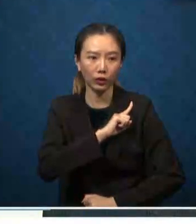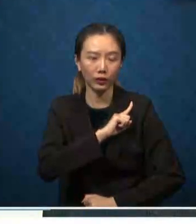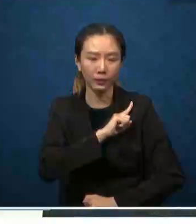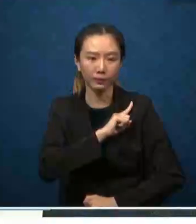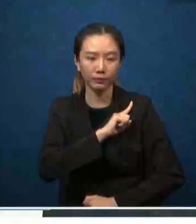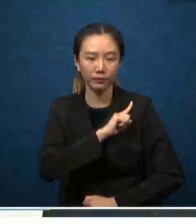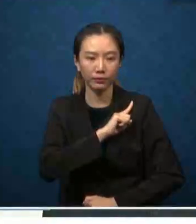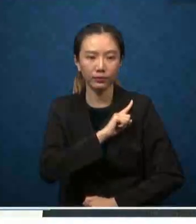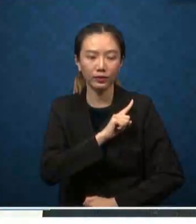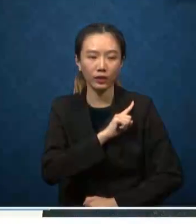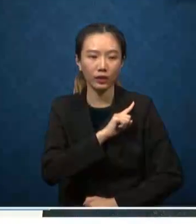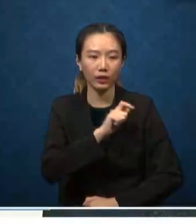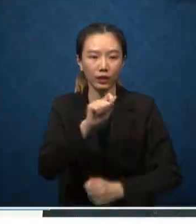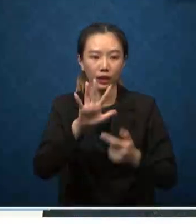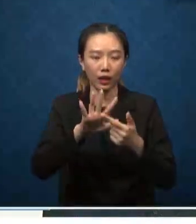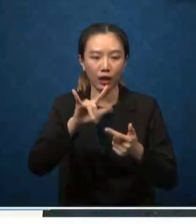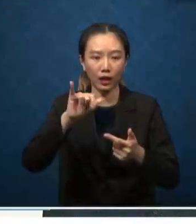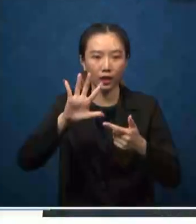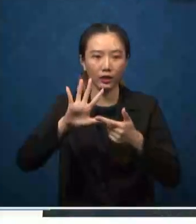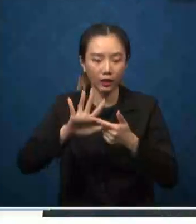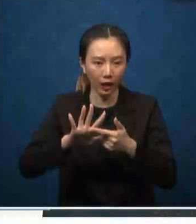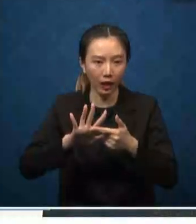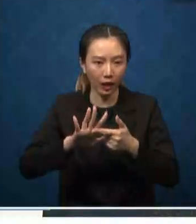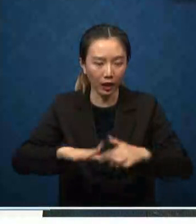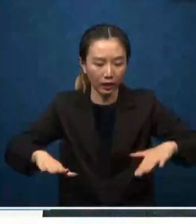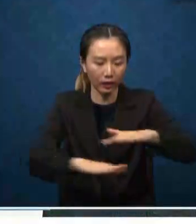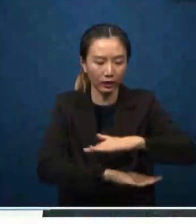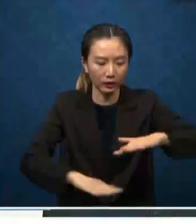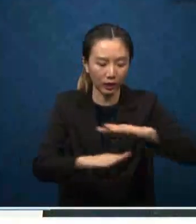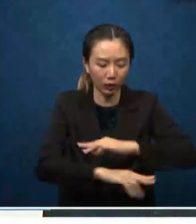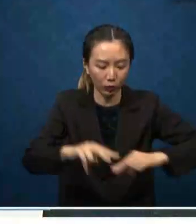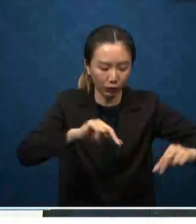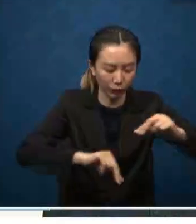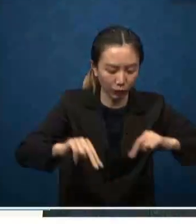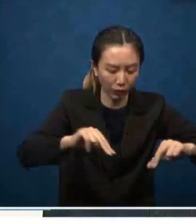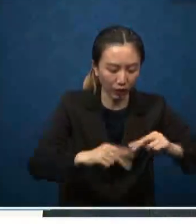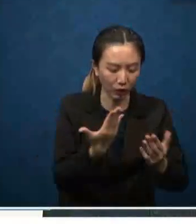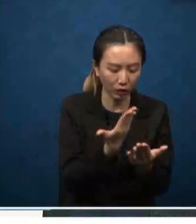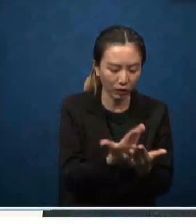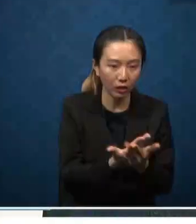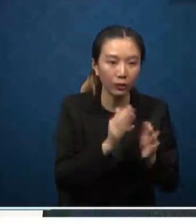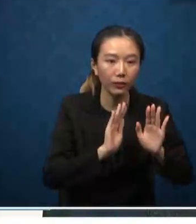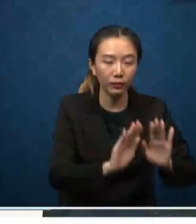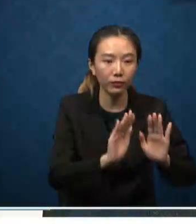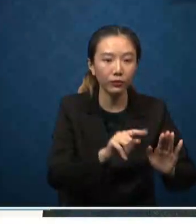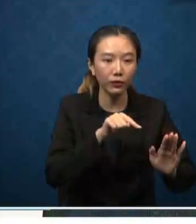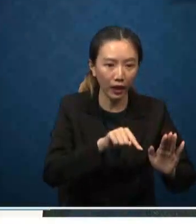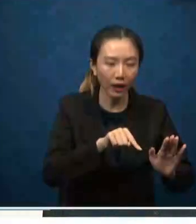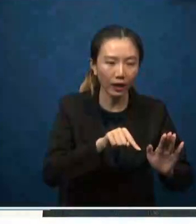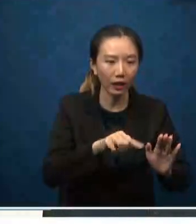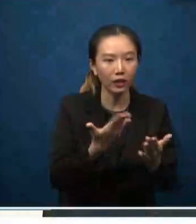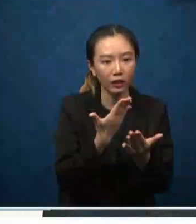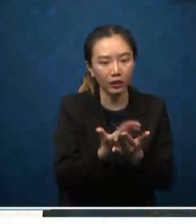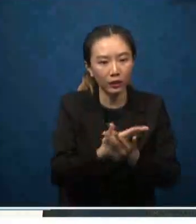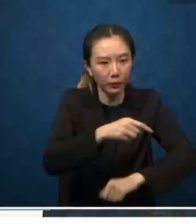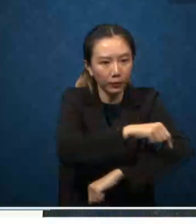แต่เนี่ยตรวจสอบพยานหลักฐานเชื่อว่าบัญชีเงินฝากหรือบัญชีเงินอิ